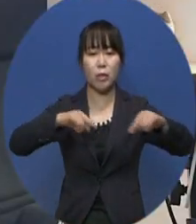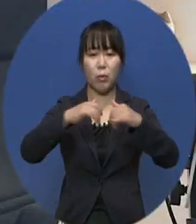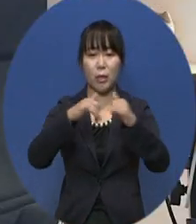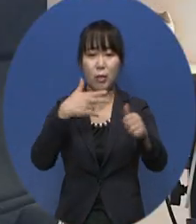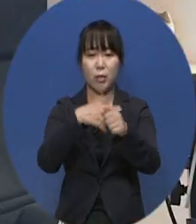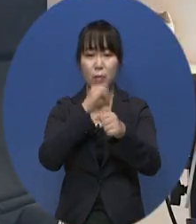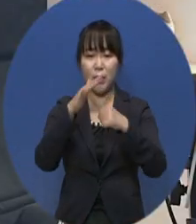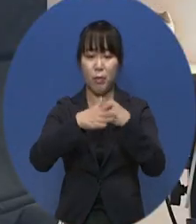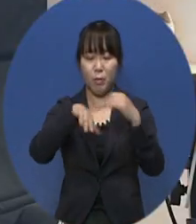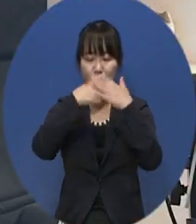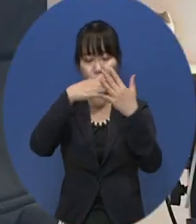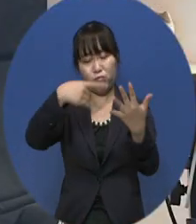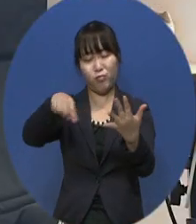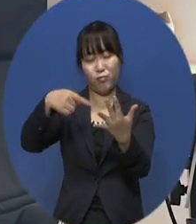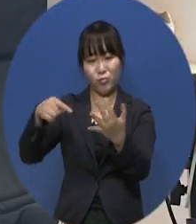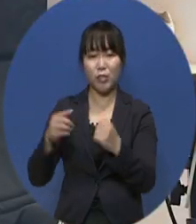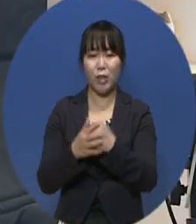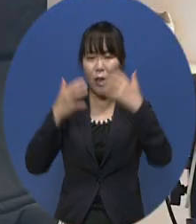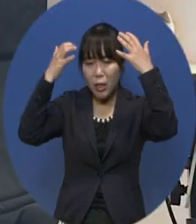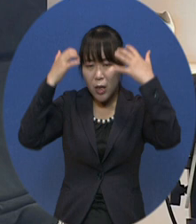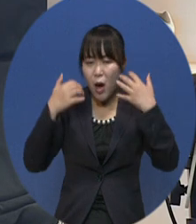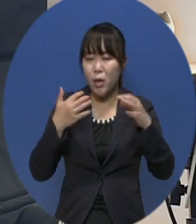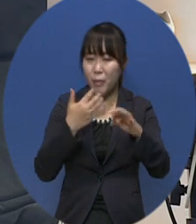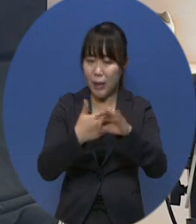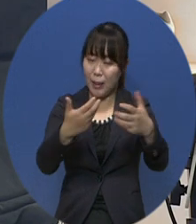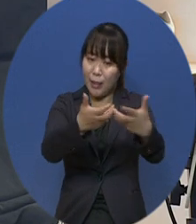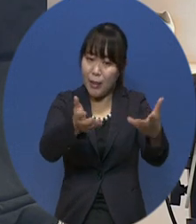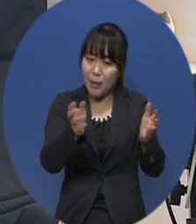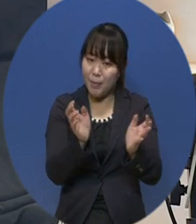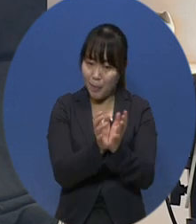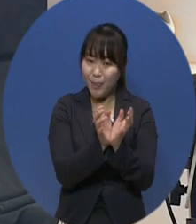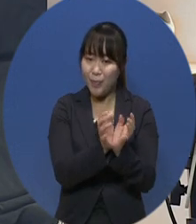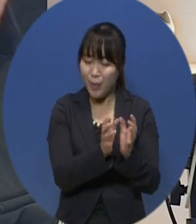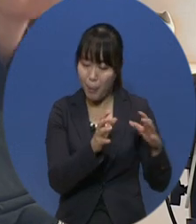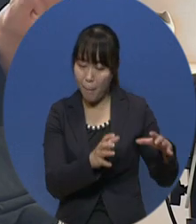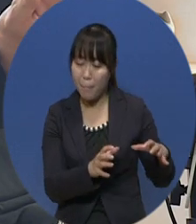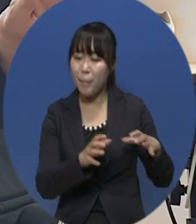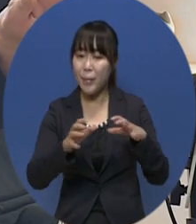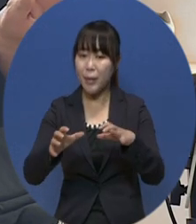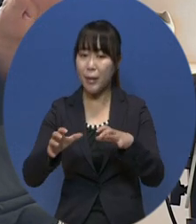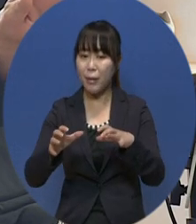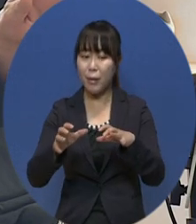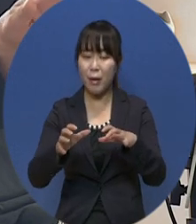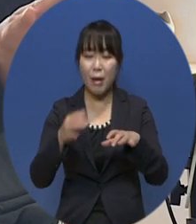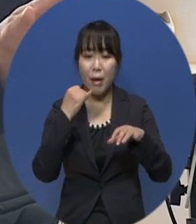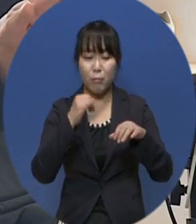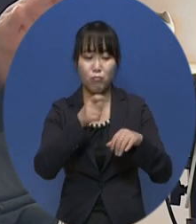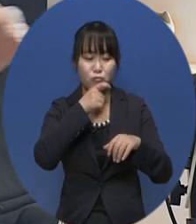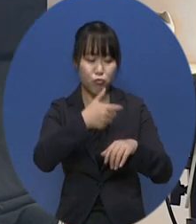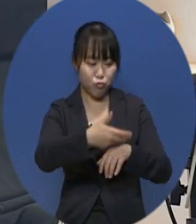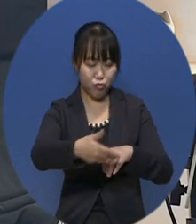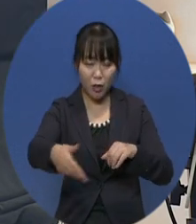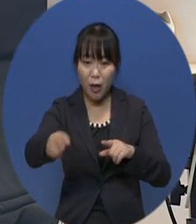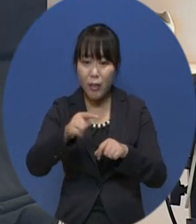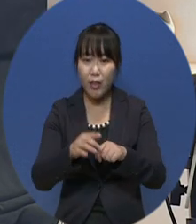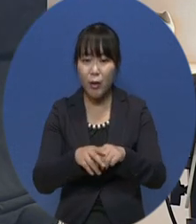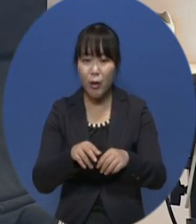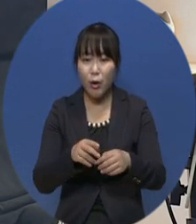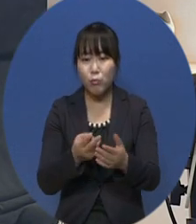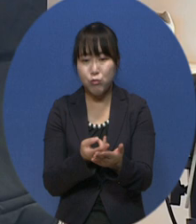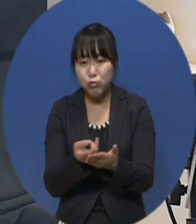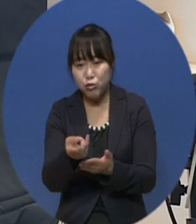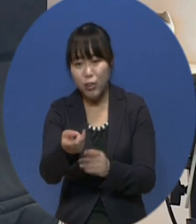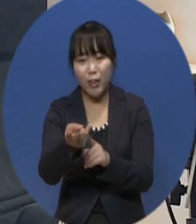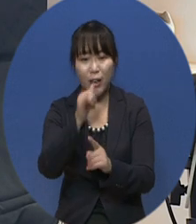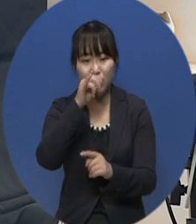교육을 해주는 겁니다. 네. 그리고 여름이 되면 우리 또 팀을 짜가지고 수상스키 네. 하러 체험하러 가고 네. 겨울이 되면